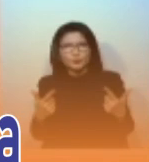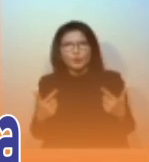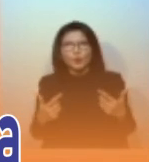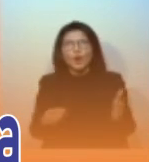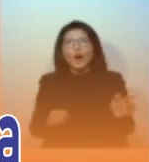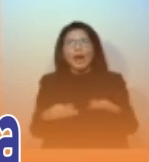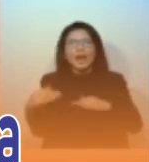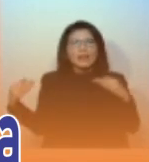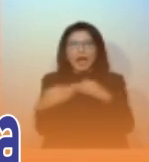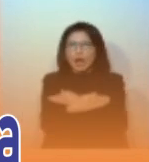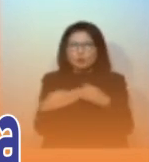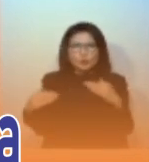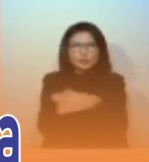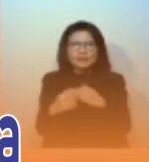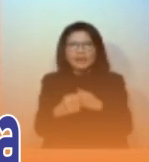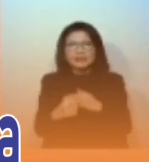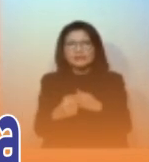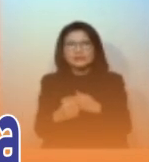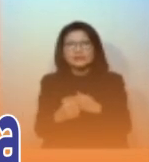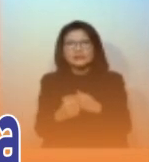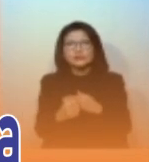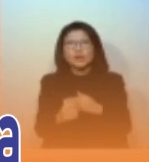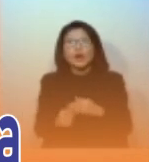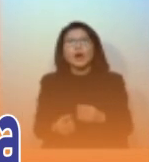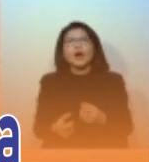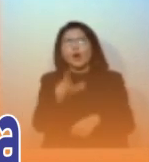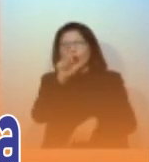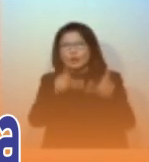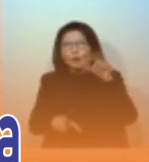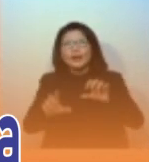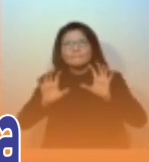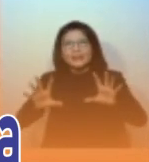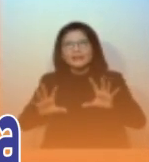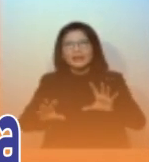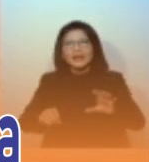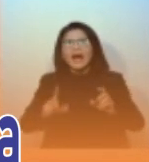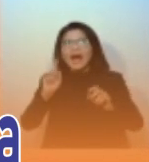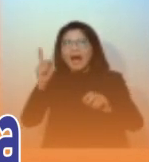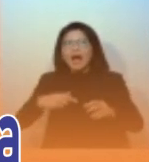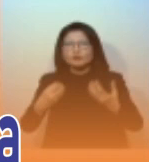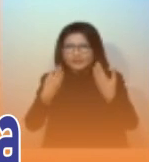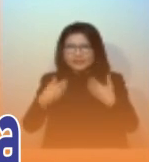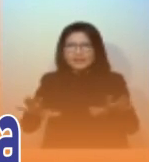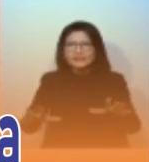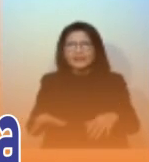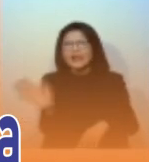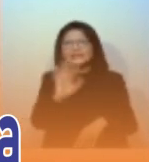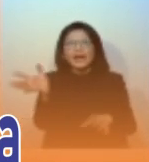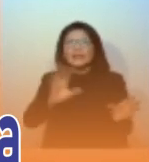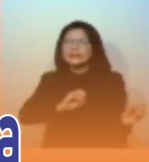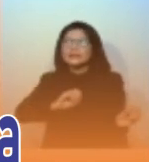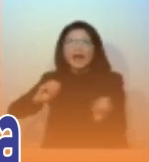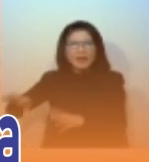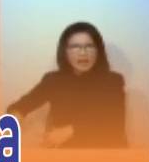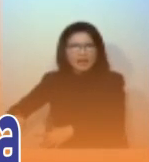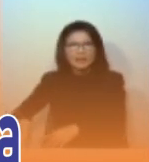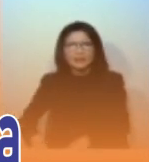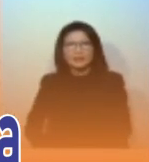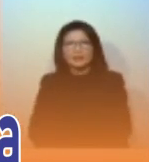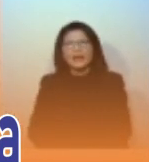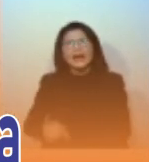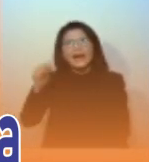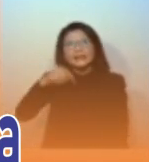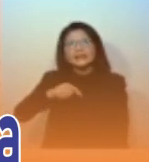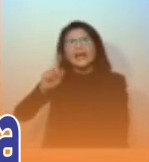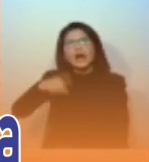lalu lintas, kepadatan penduduk, ini harus diselesaikan. Ditinggalkan tidak kemudian membuat otomatis selesai. Justru ini